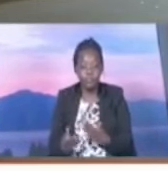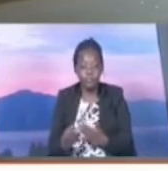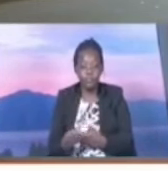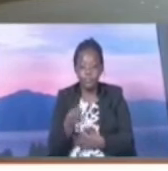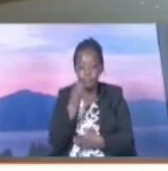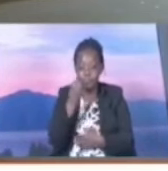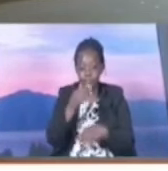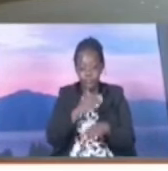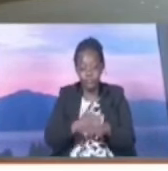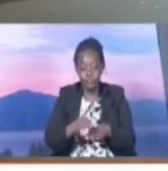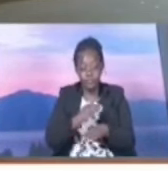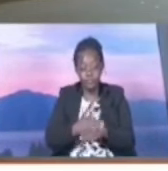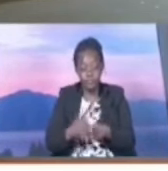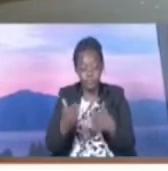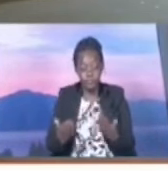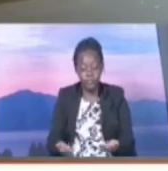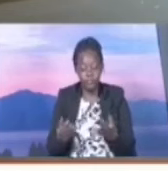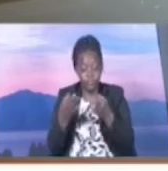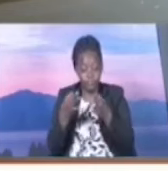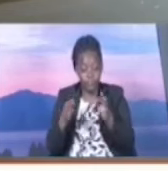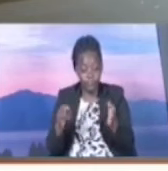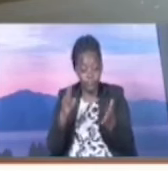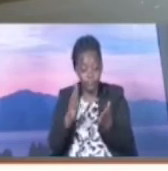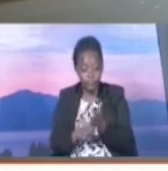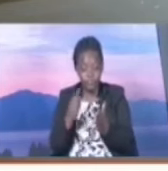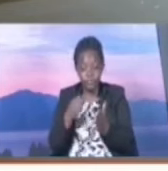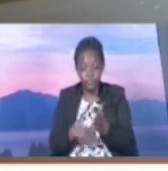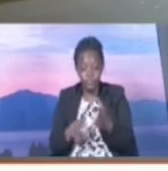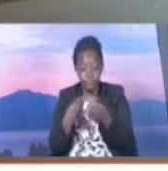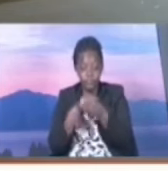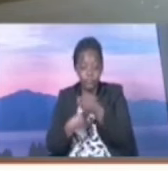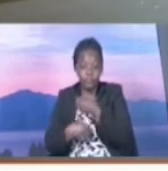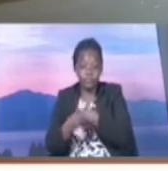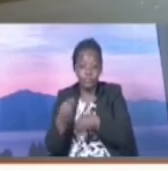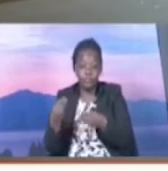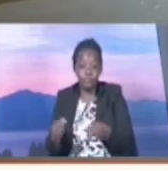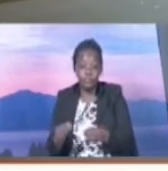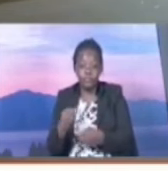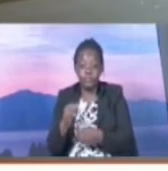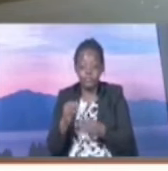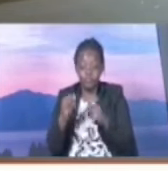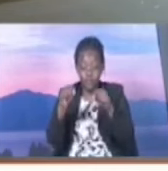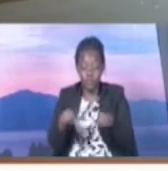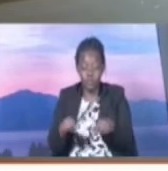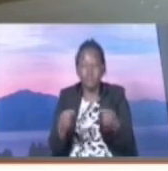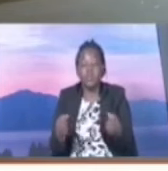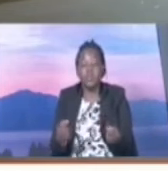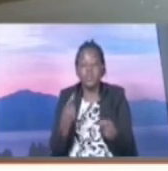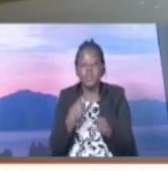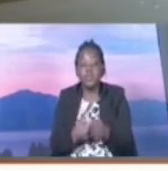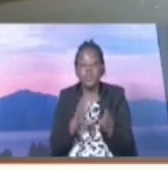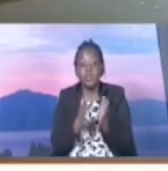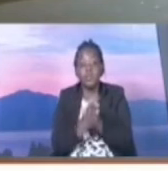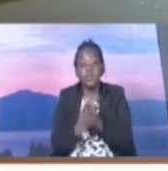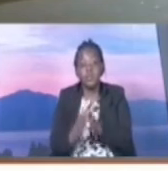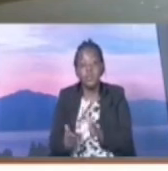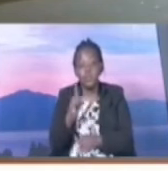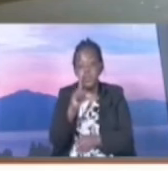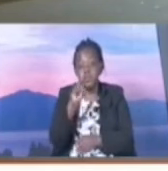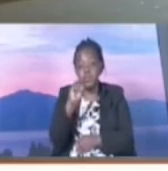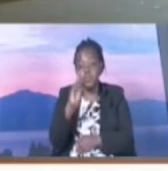eyaya leero ku bwereere. Bino bikakasiddwa bakitunzi bayaleero bwe babadde bakwasa baluba